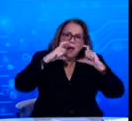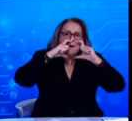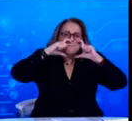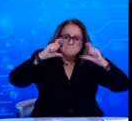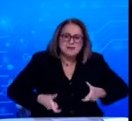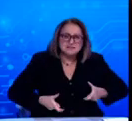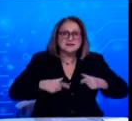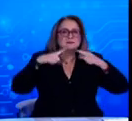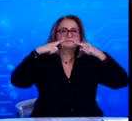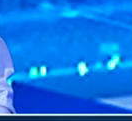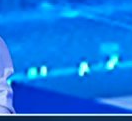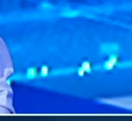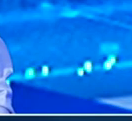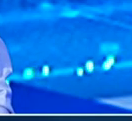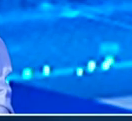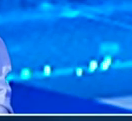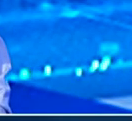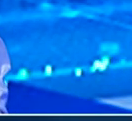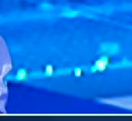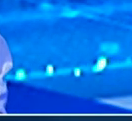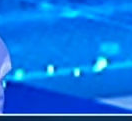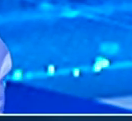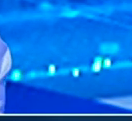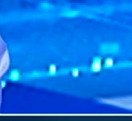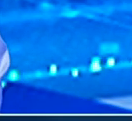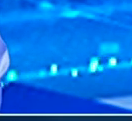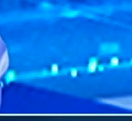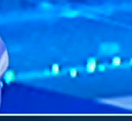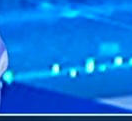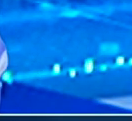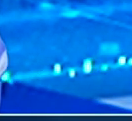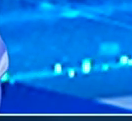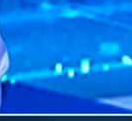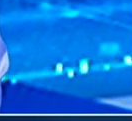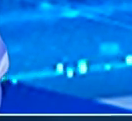και αυτοπεποίθησης. Ακούσαμε.